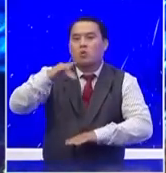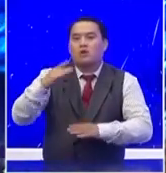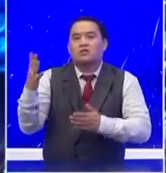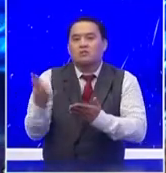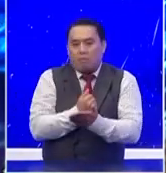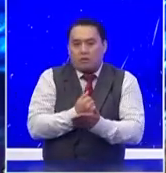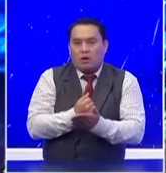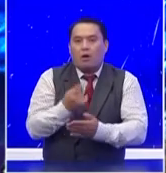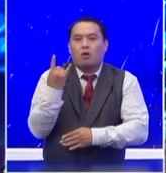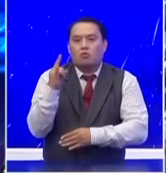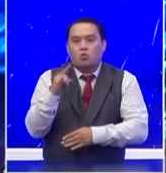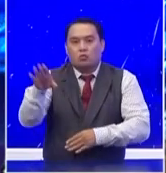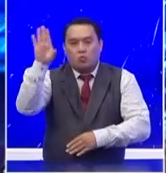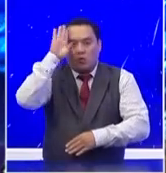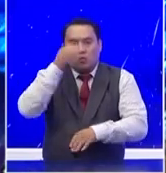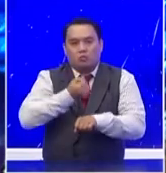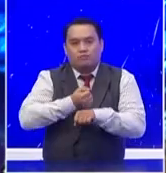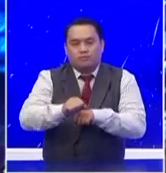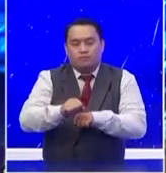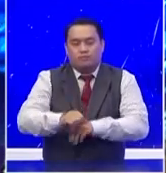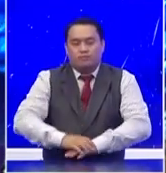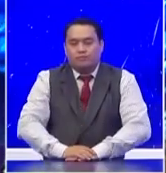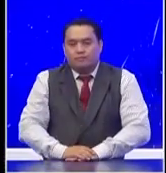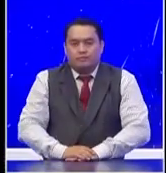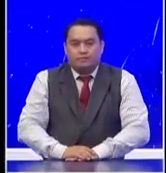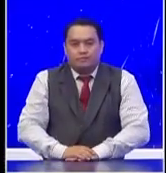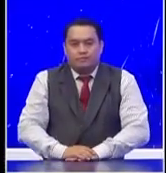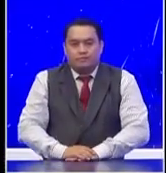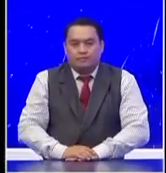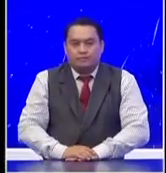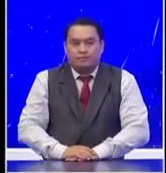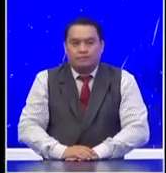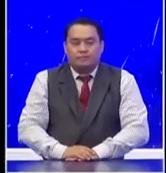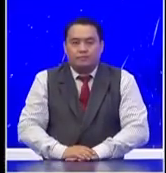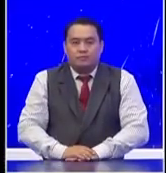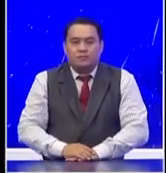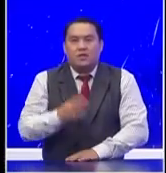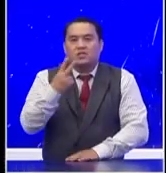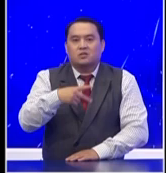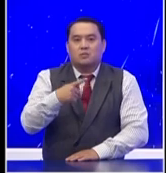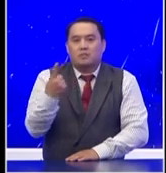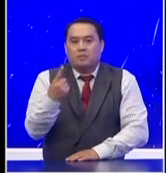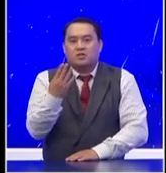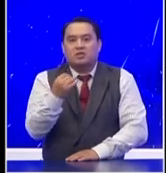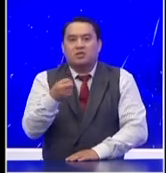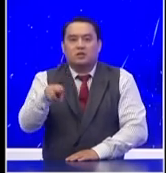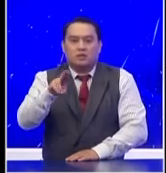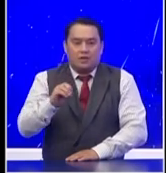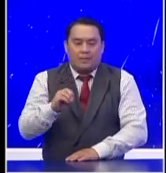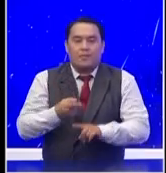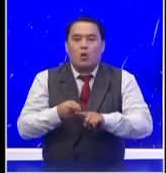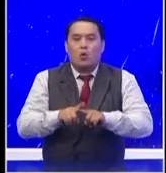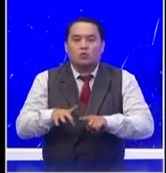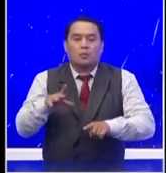табылған. Бүлдіршінді ер адам байлап ұстаған. Шорнақтағы оқиға 21 шілде күні болған. Әлеуметтік